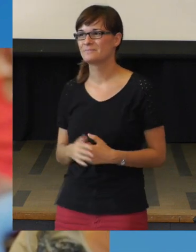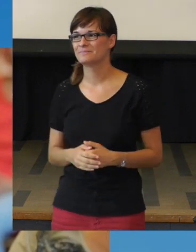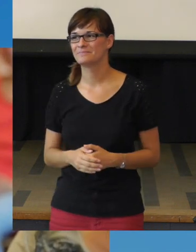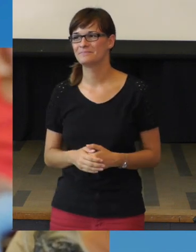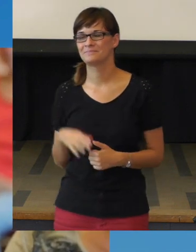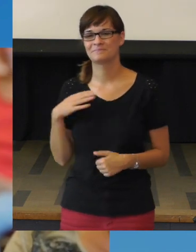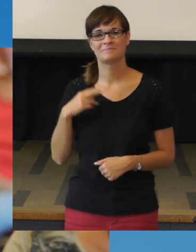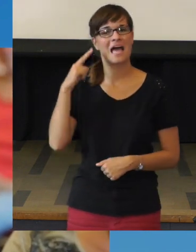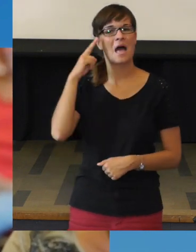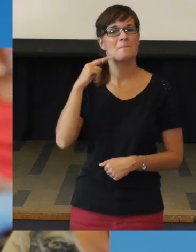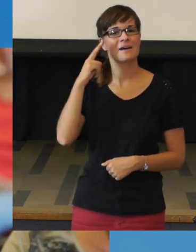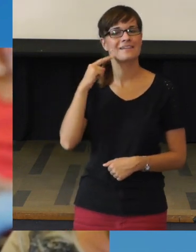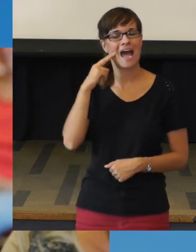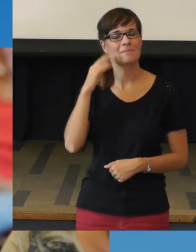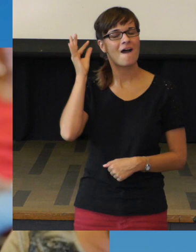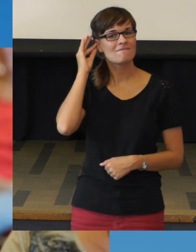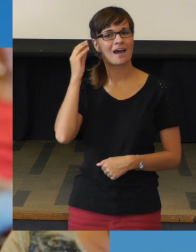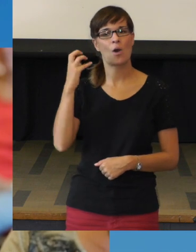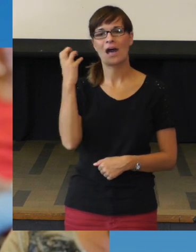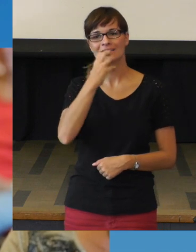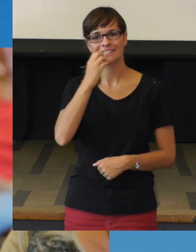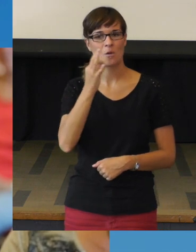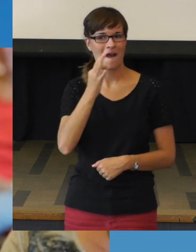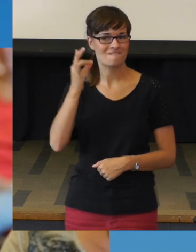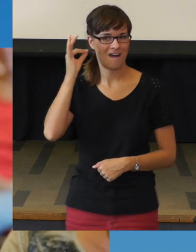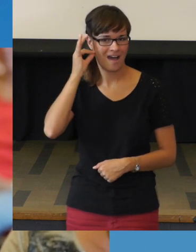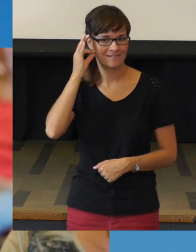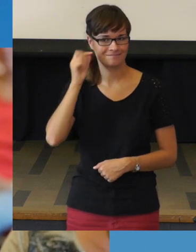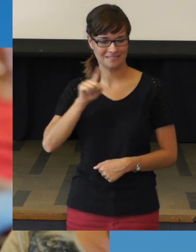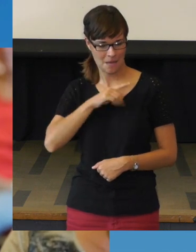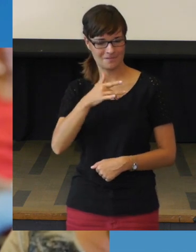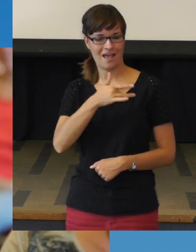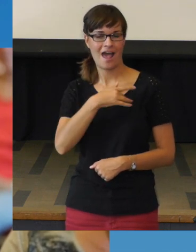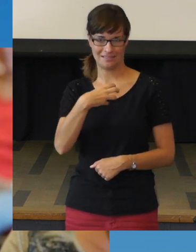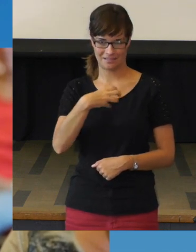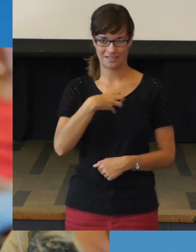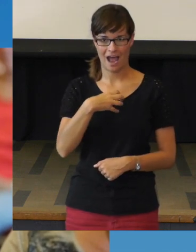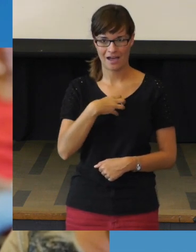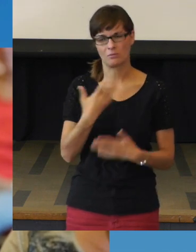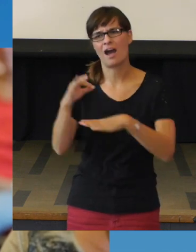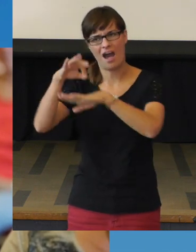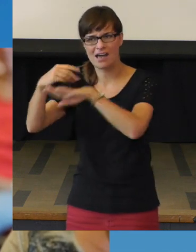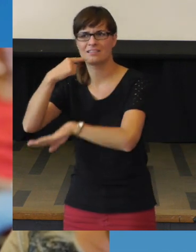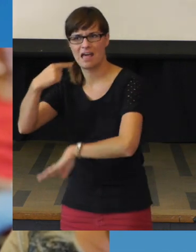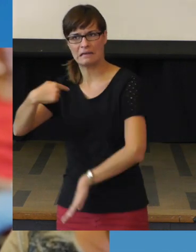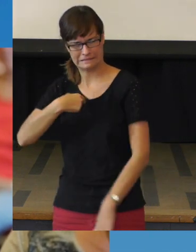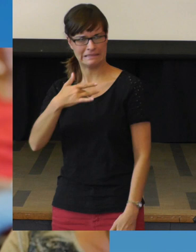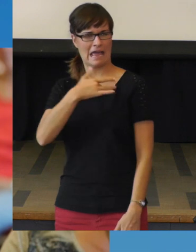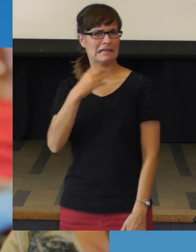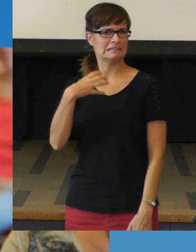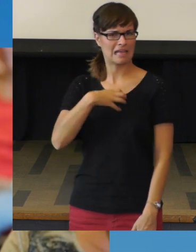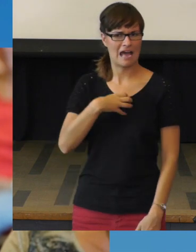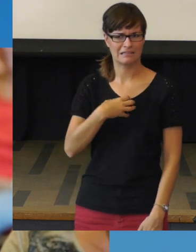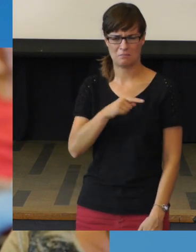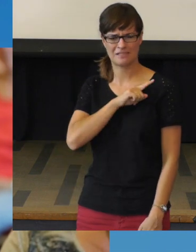Mein Name ist Dorothea Sauerwein. Ich bin auch herzkrank oder die Ärzte meinen, ich bin herzkrank. Ich will es